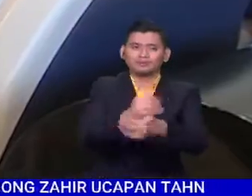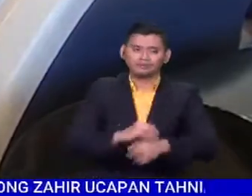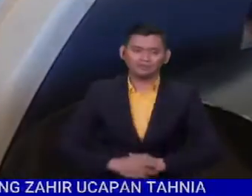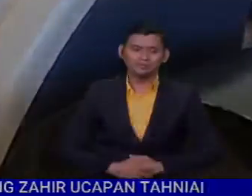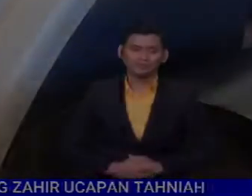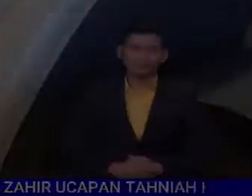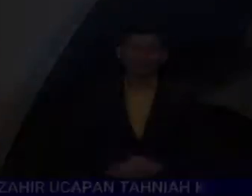hai hai